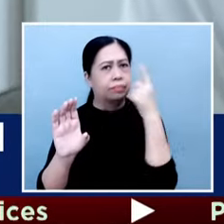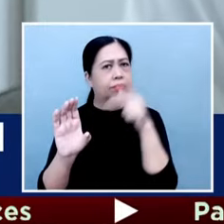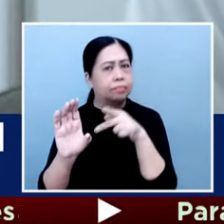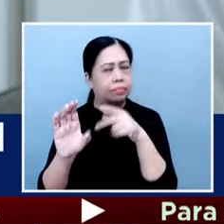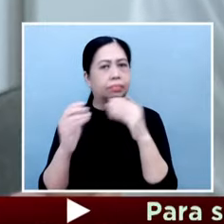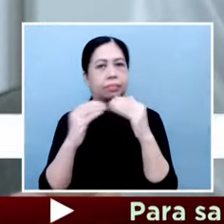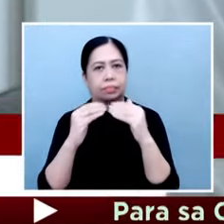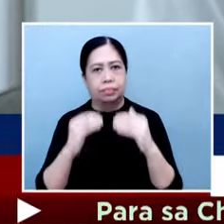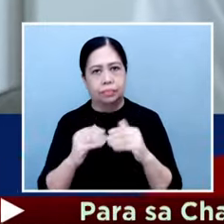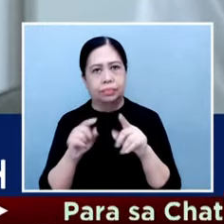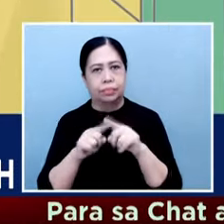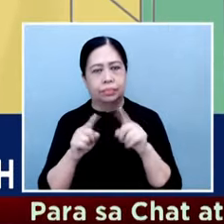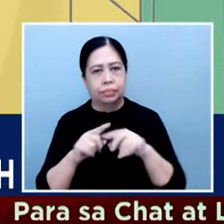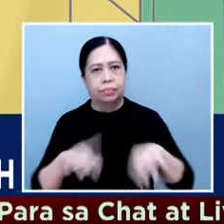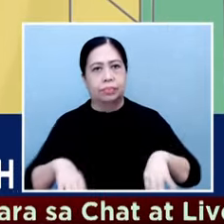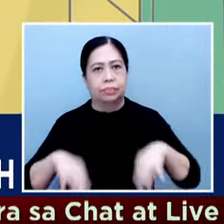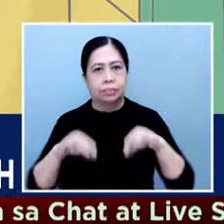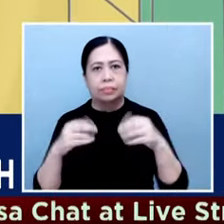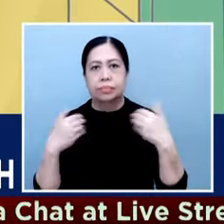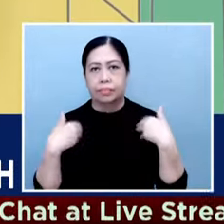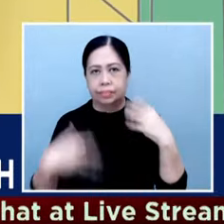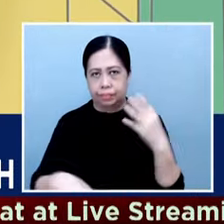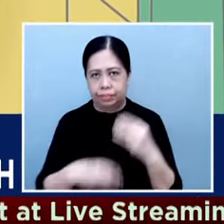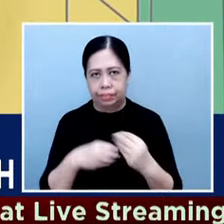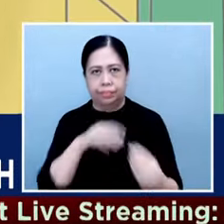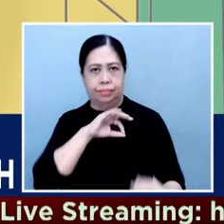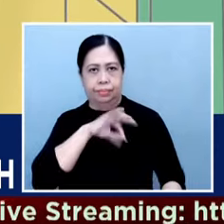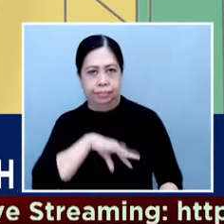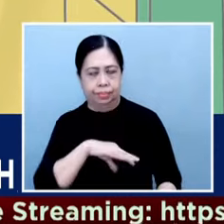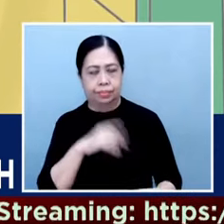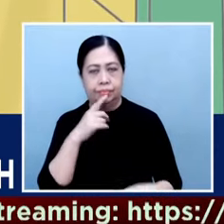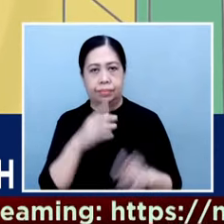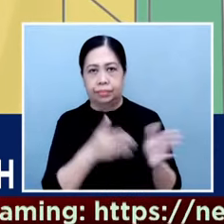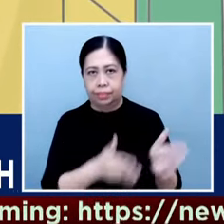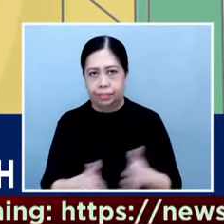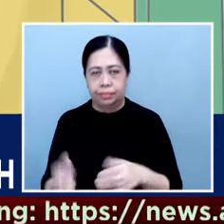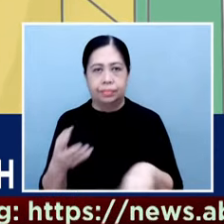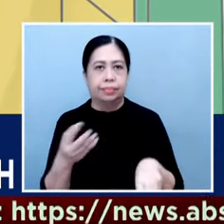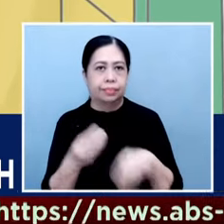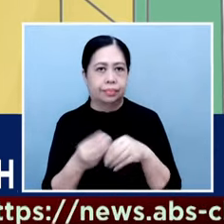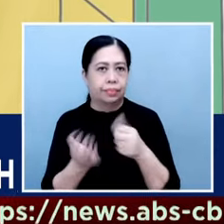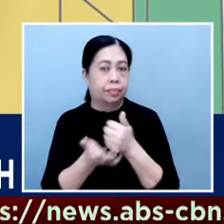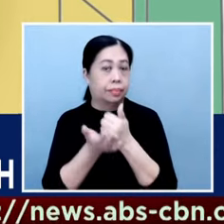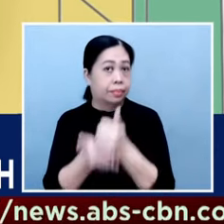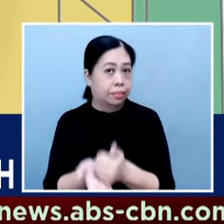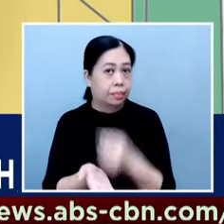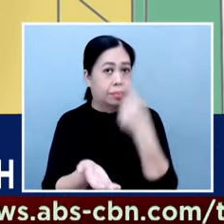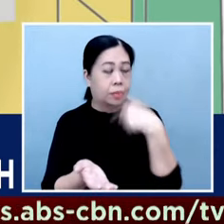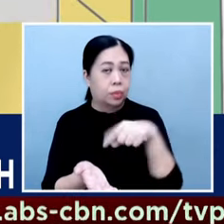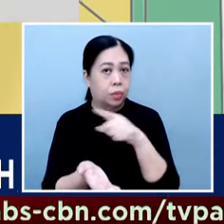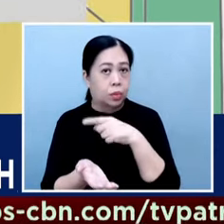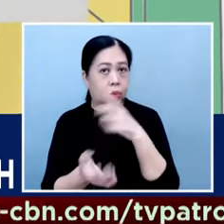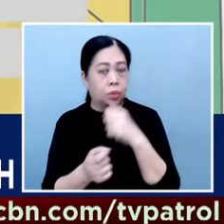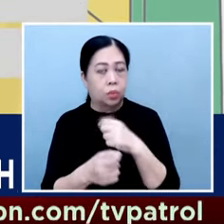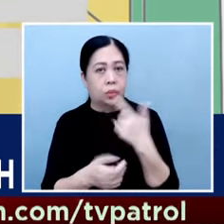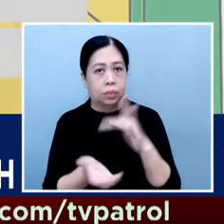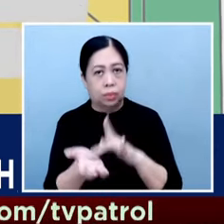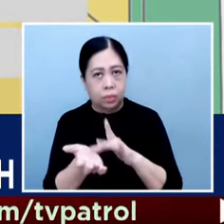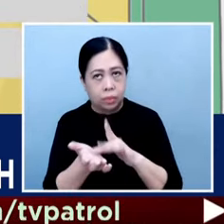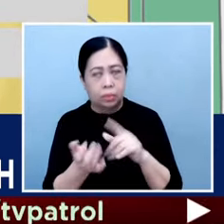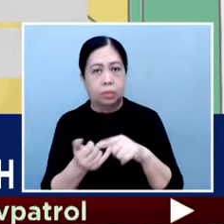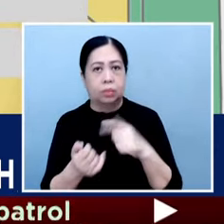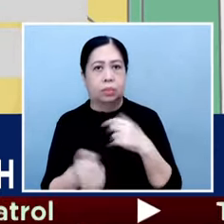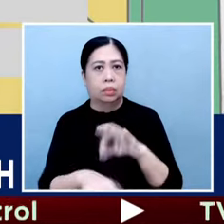katumbas rin ng dagdag na benepisyo. Kasama sa plano ng PhilHealth ang dagdag na tulong para sa mga nagpapagamot para sa